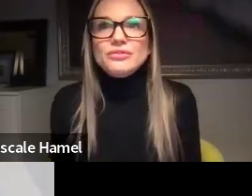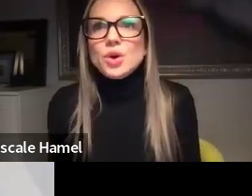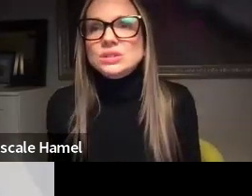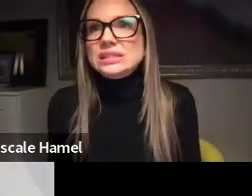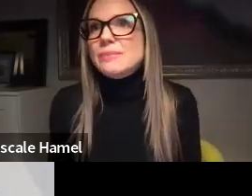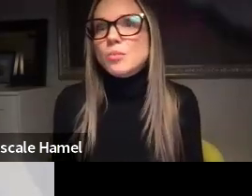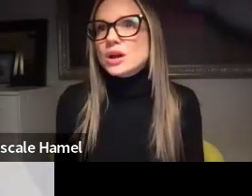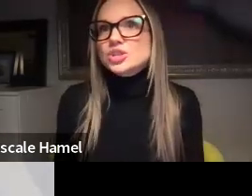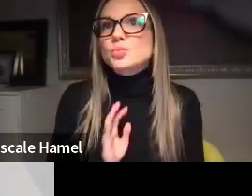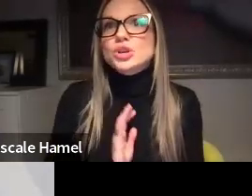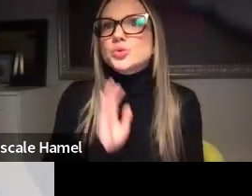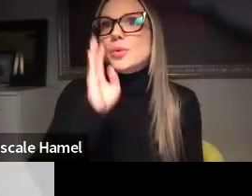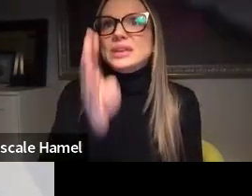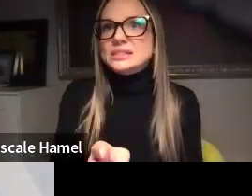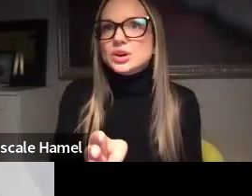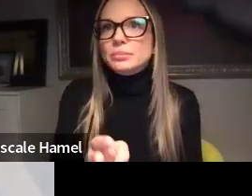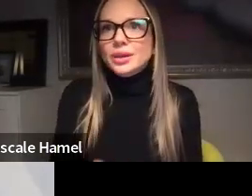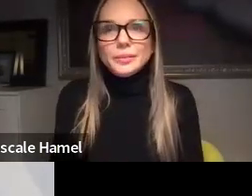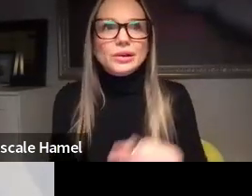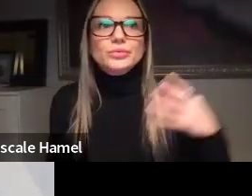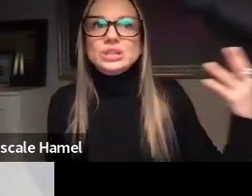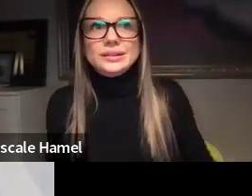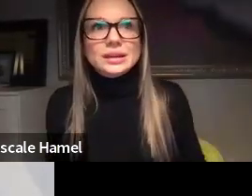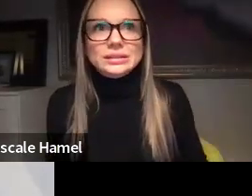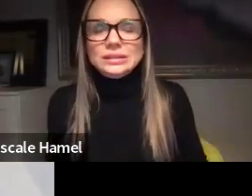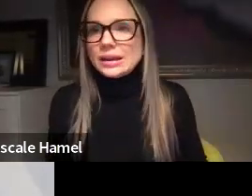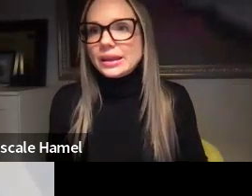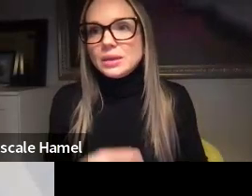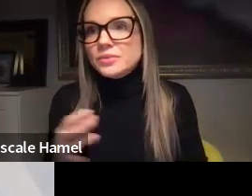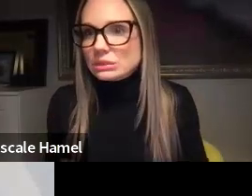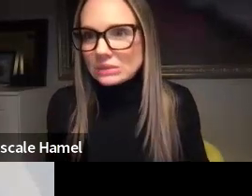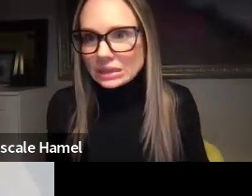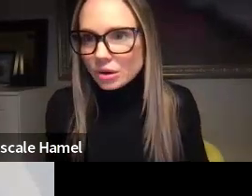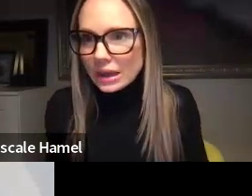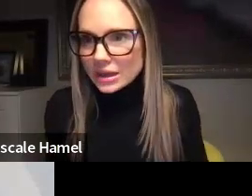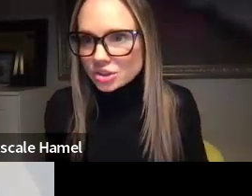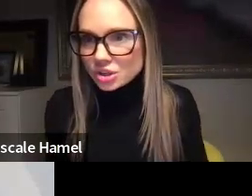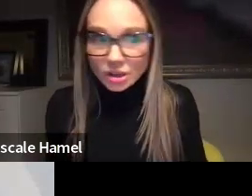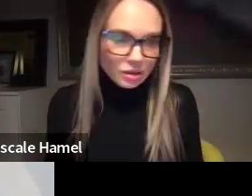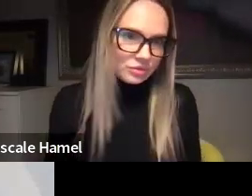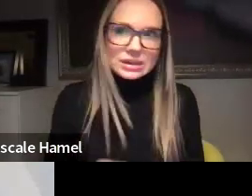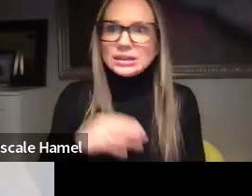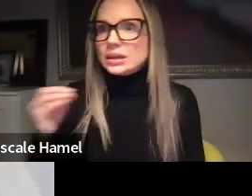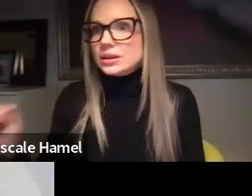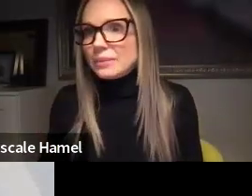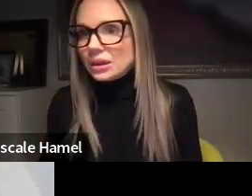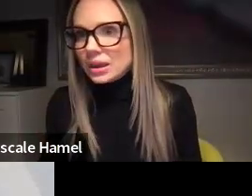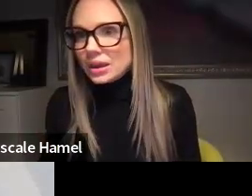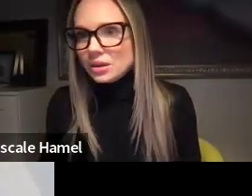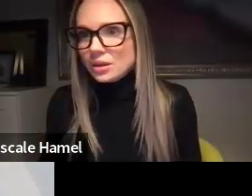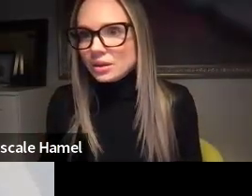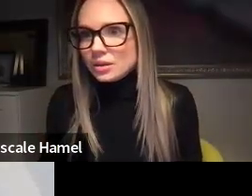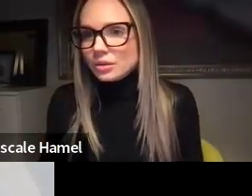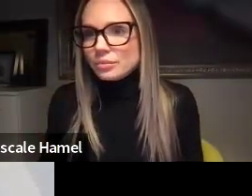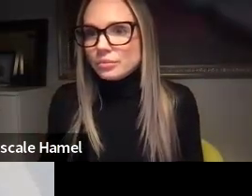Donc là, des fois, on se dit, ben moi, je suis un médium. Mais là, vous allez dans de l'italien, puis vous êtes peut-être un large. Vous allez dans